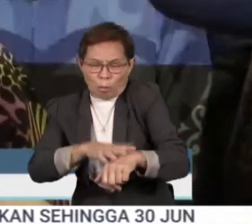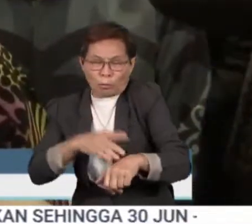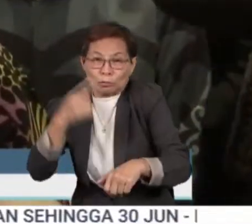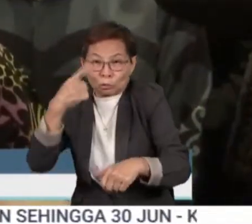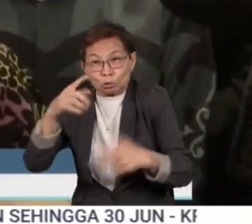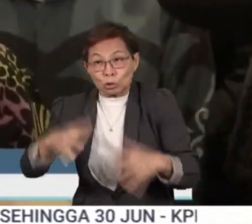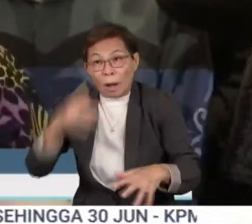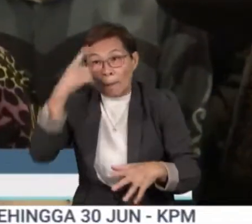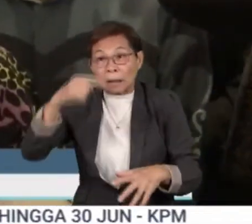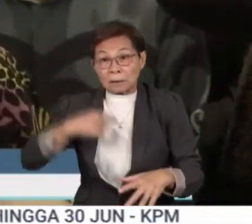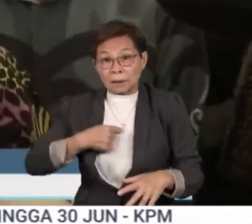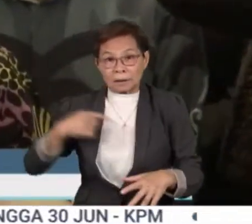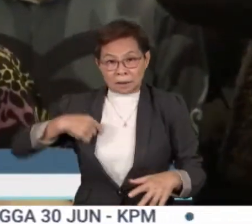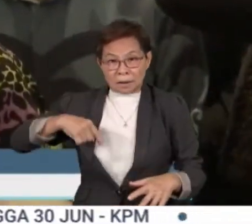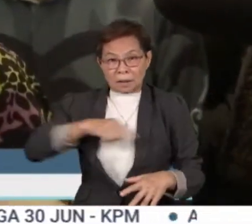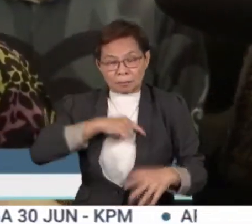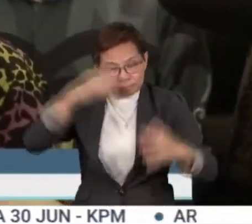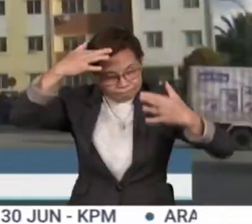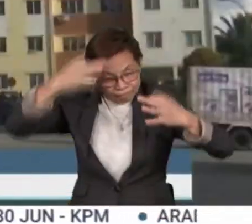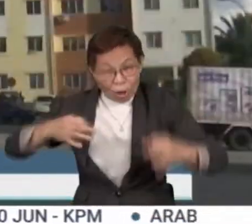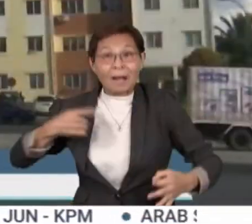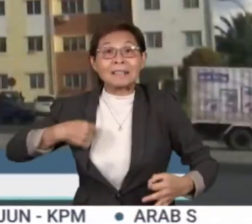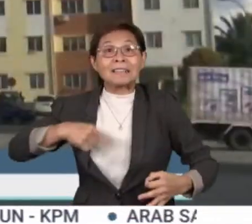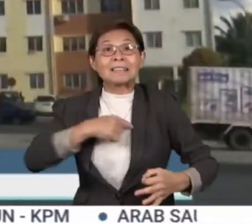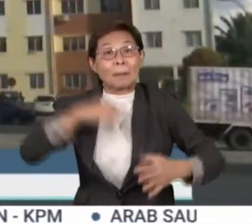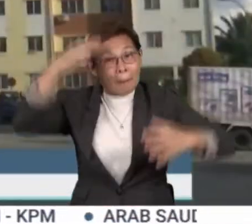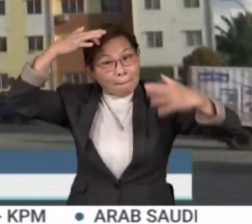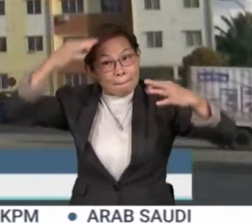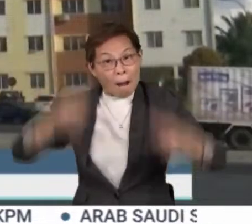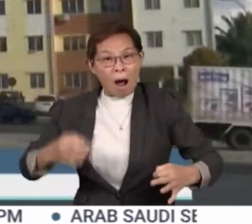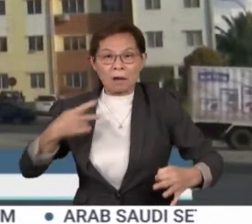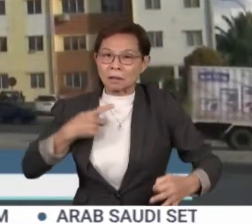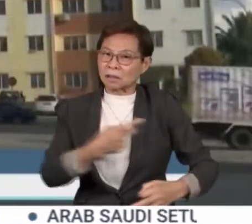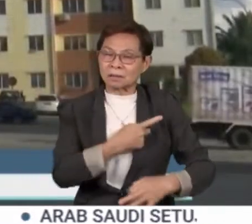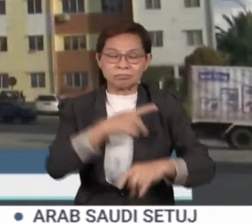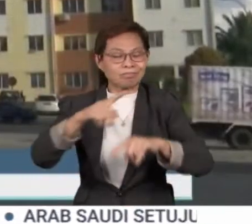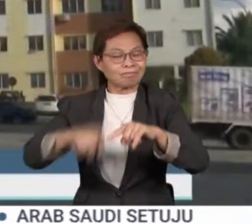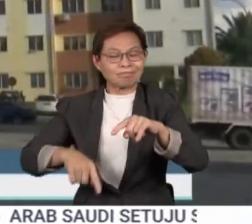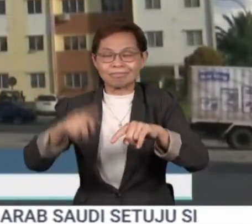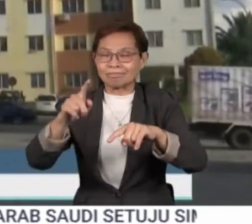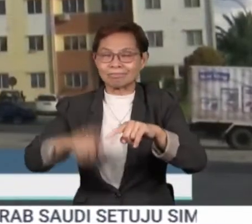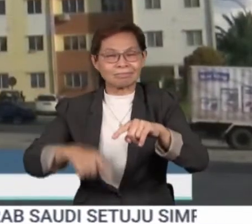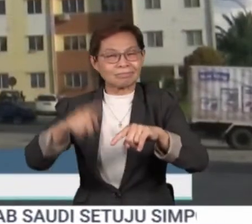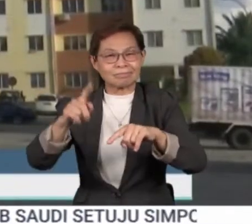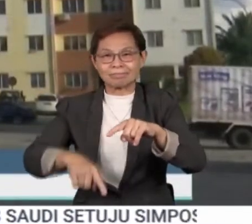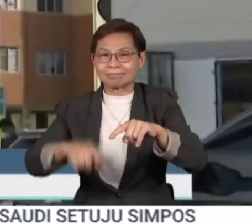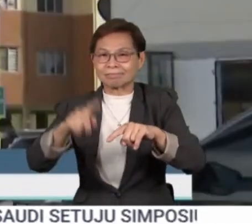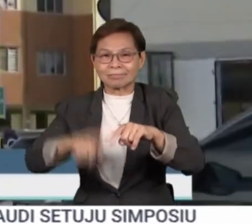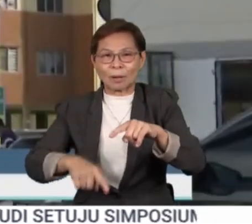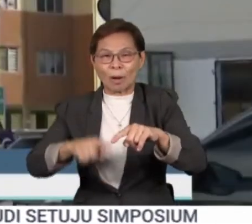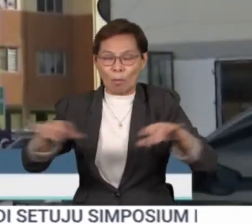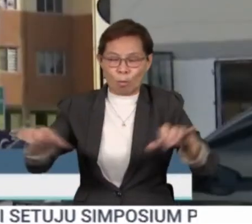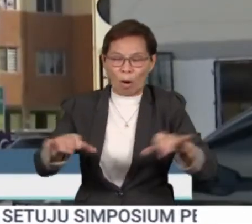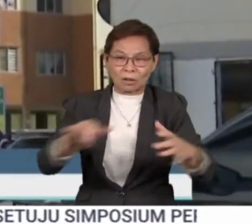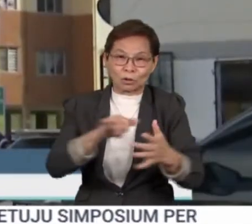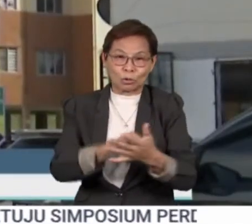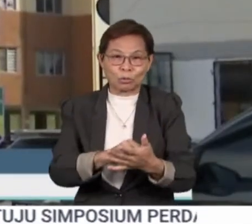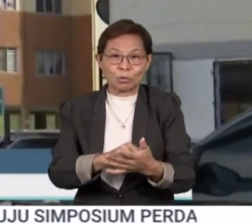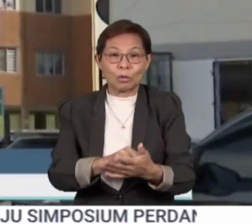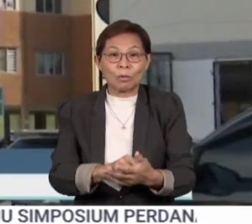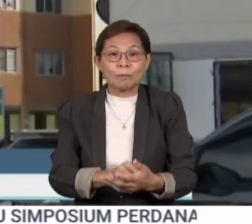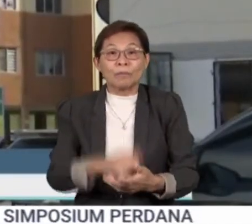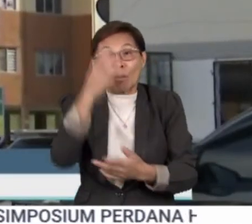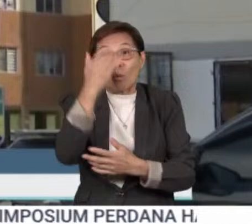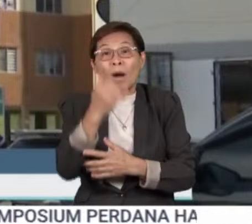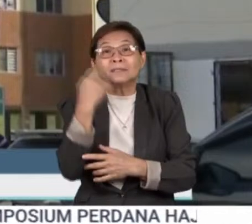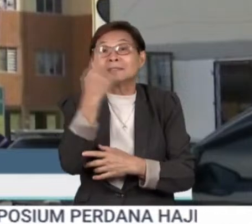saya, kita berpendirian, kita tidak boleh lakukan itu kerana